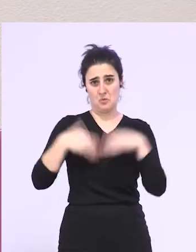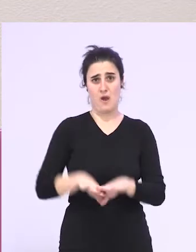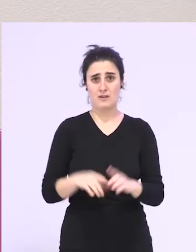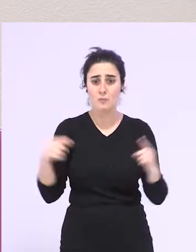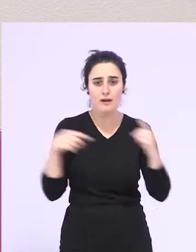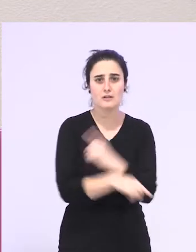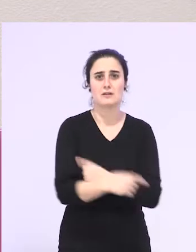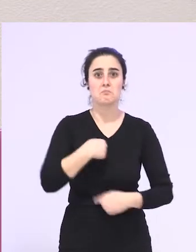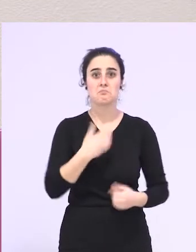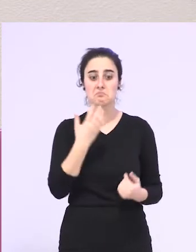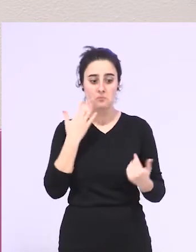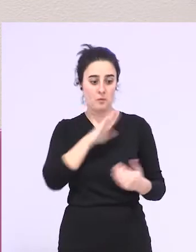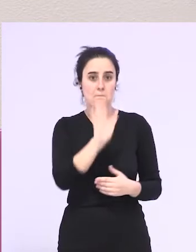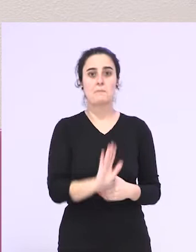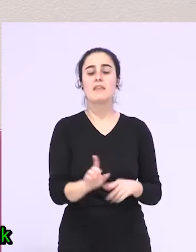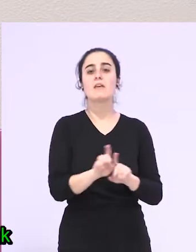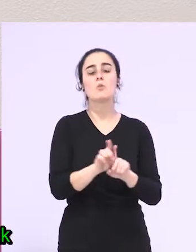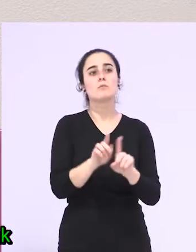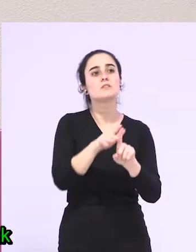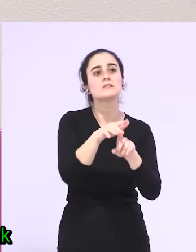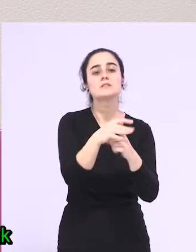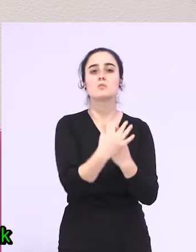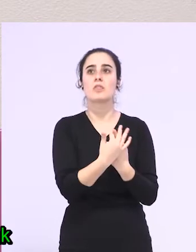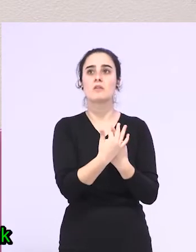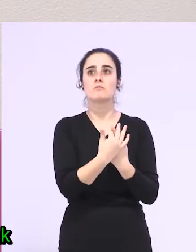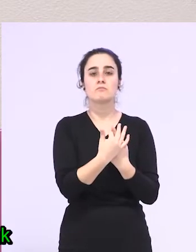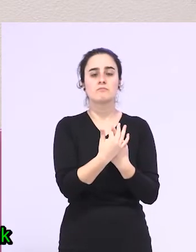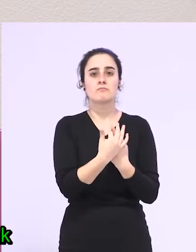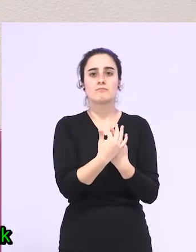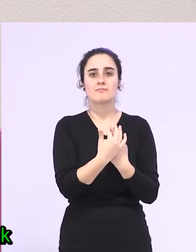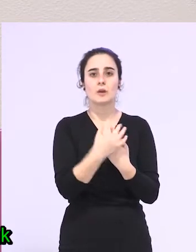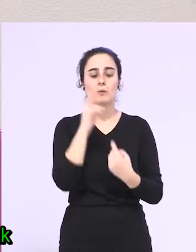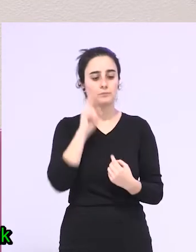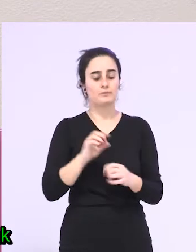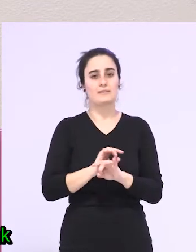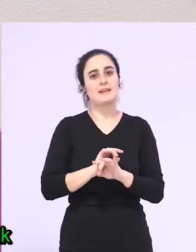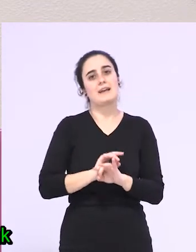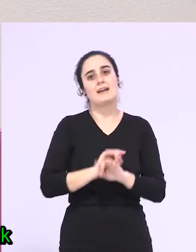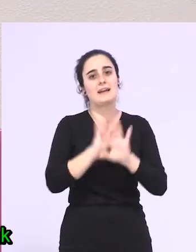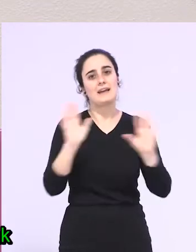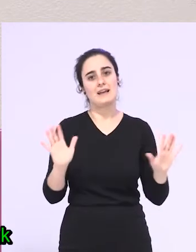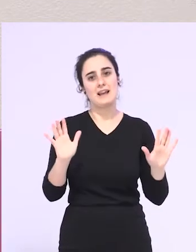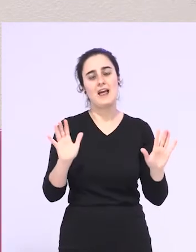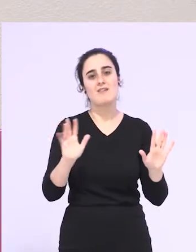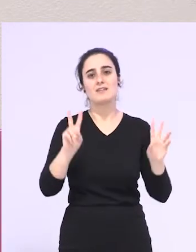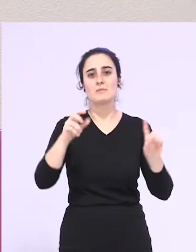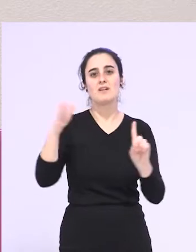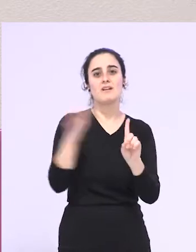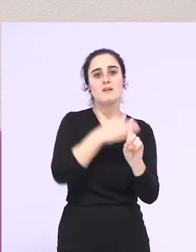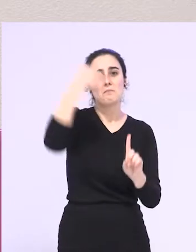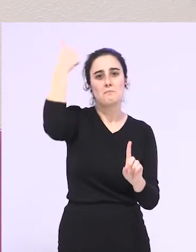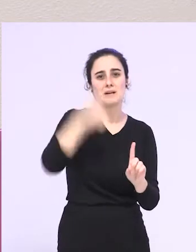alderantziz iruditzen zitzaidan kasu bat oso argi erakusten ziguna nola operatzen duen indarkeria matxistak bere